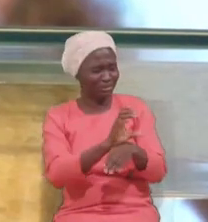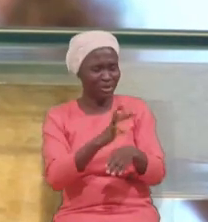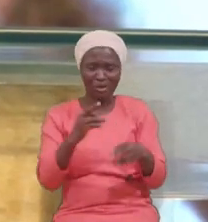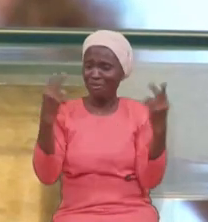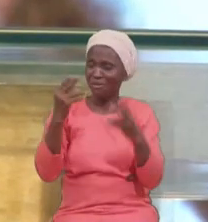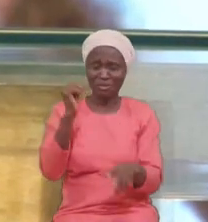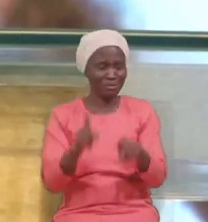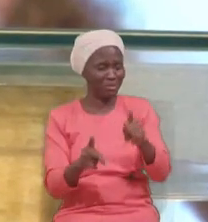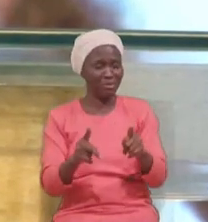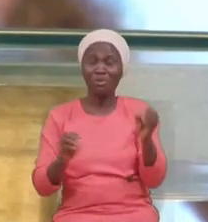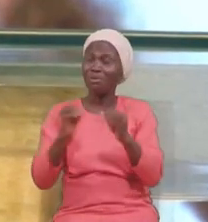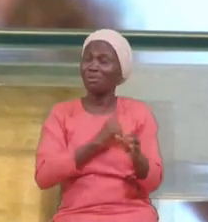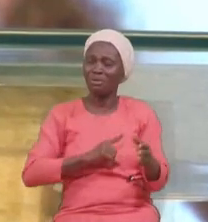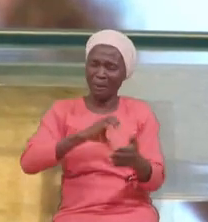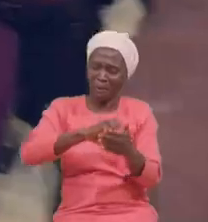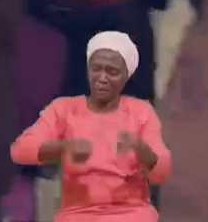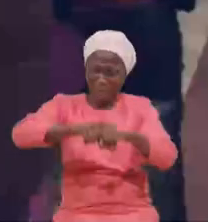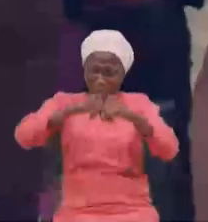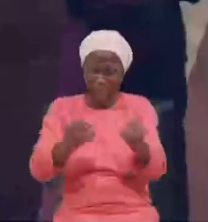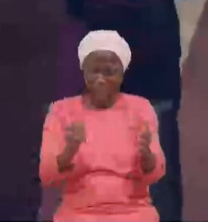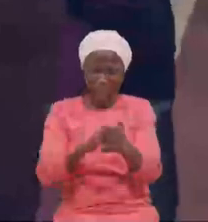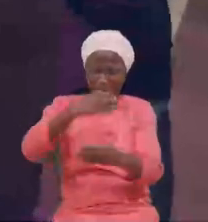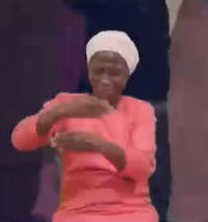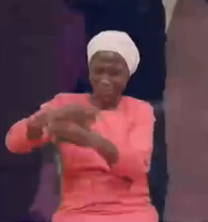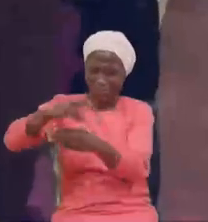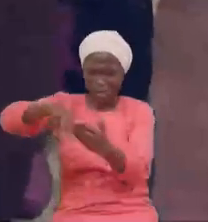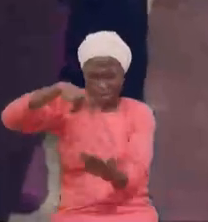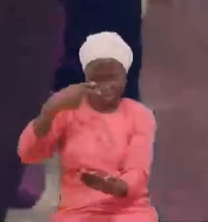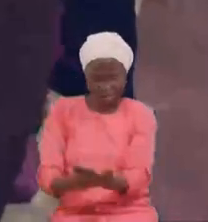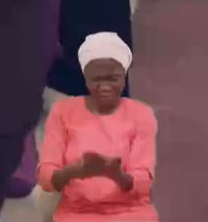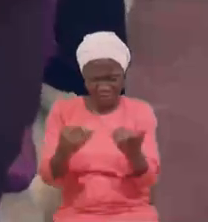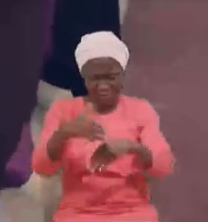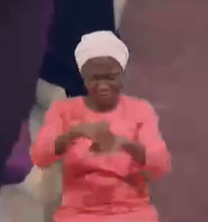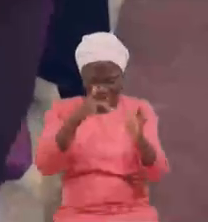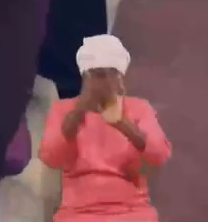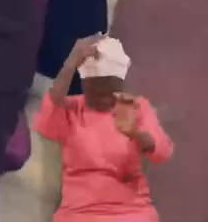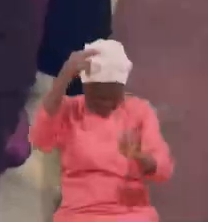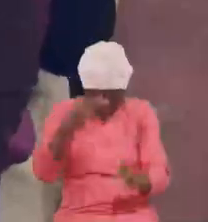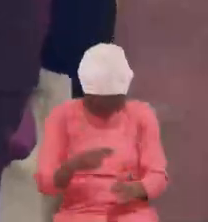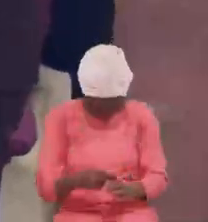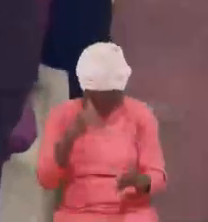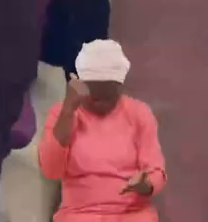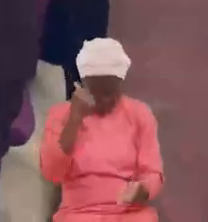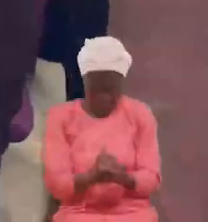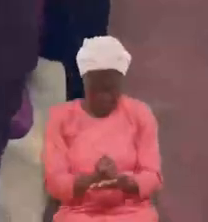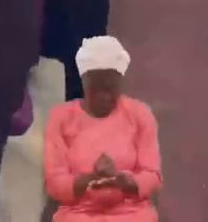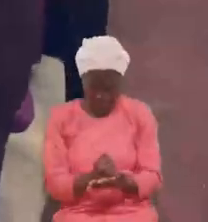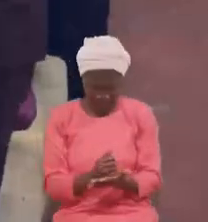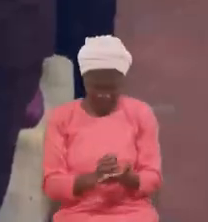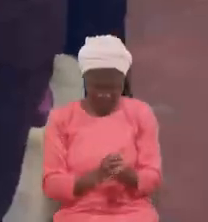l'assemblée des victorieux. Seigneur, démolis ce mur de séparation ce soir, au nom de Jésus-Christ.